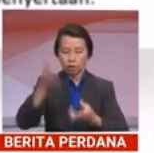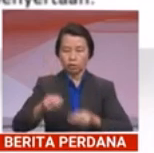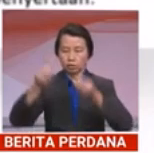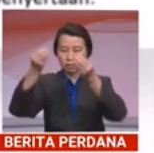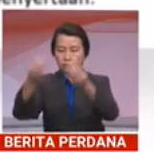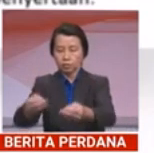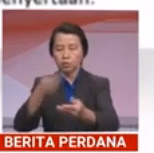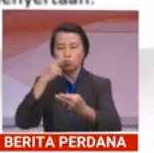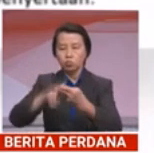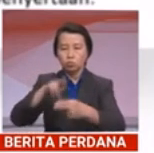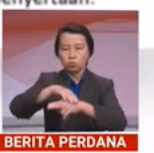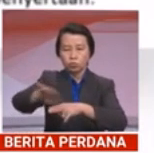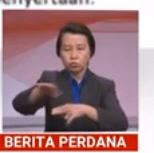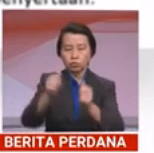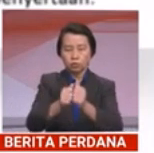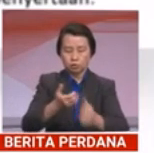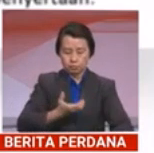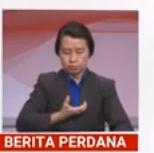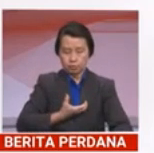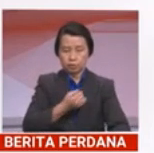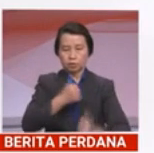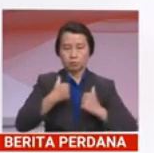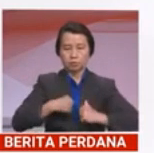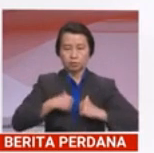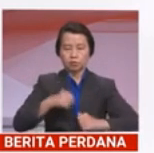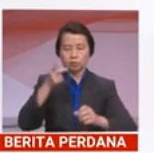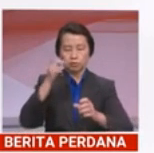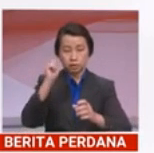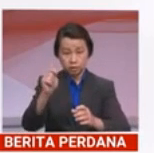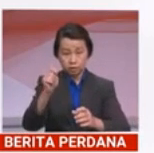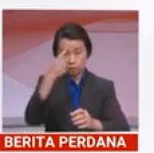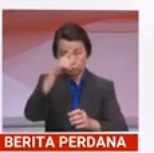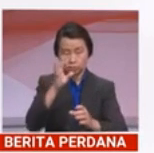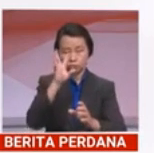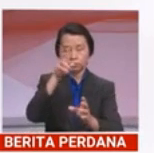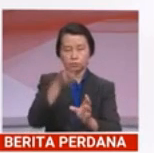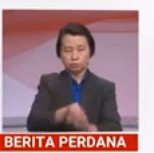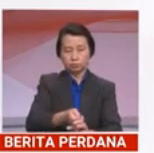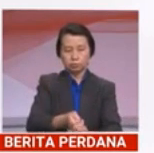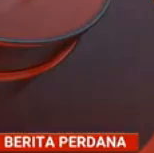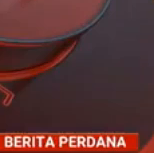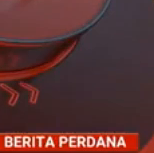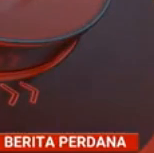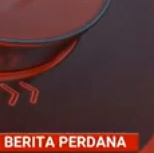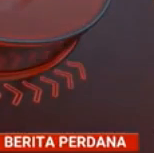disampaikan secara pos bersama pingat dan t-shirt penyertaan.